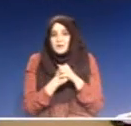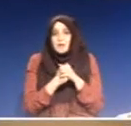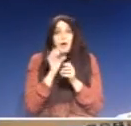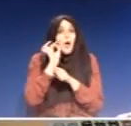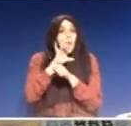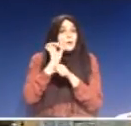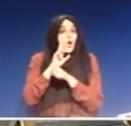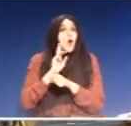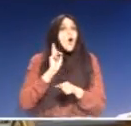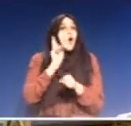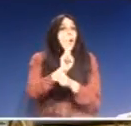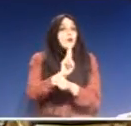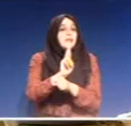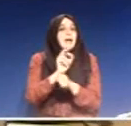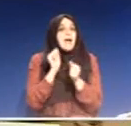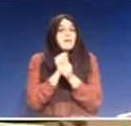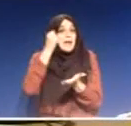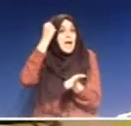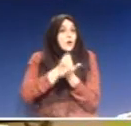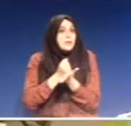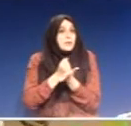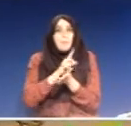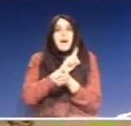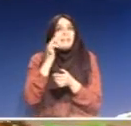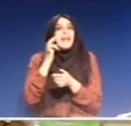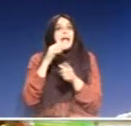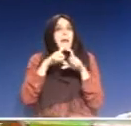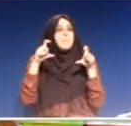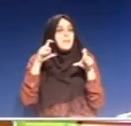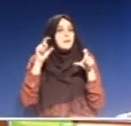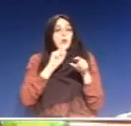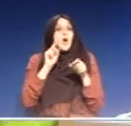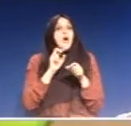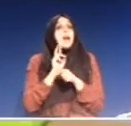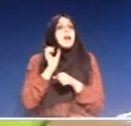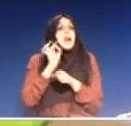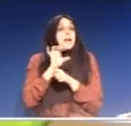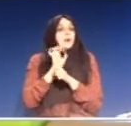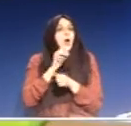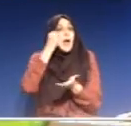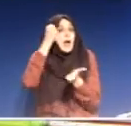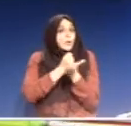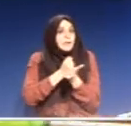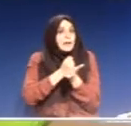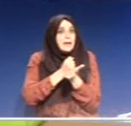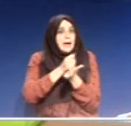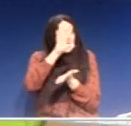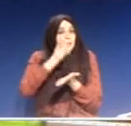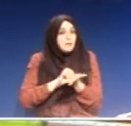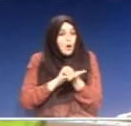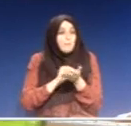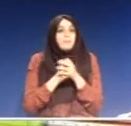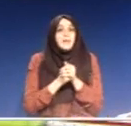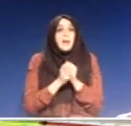ليتر ريكوموندي افيك كوز ريسبسيون ما بعثوش تيليجرام نبعثوا دي ليتر ريكوموندي افيك كوز ريسبسيون ونعطي